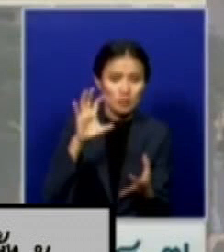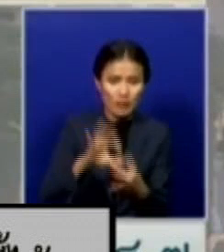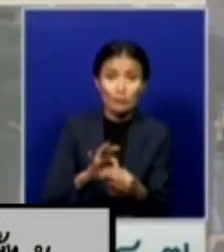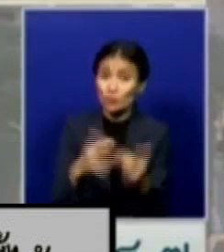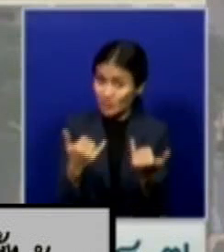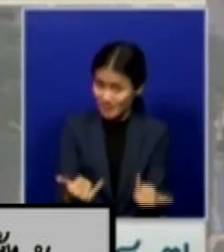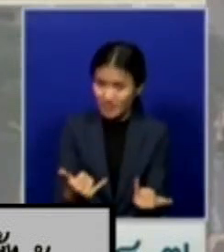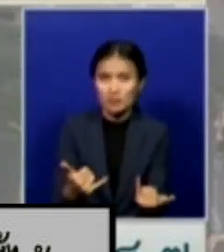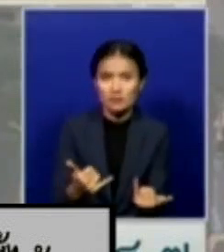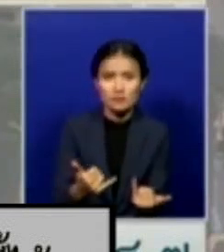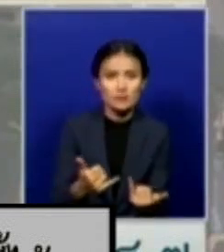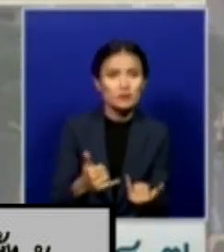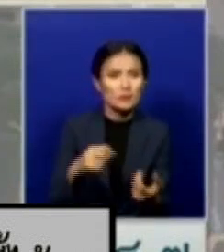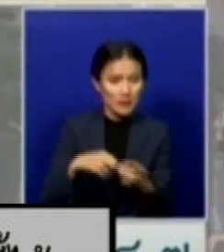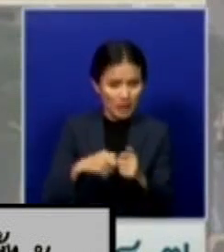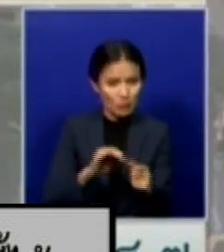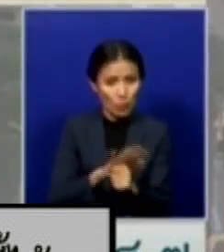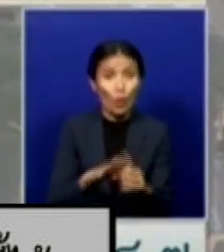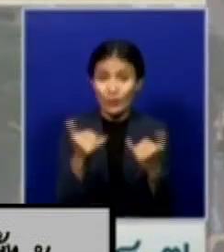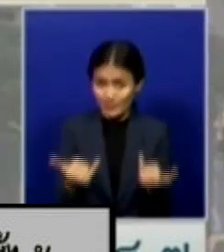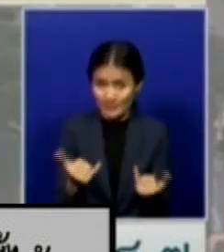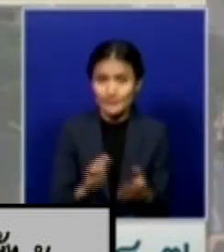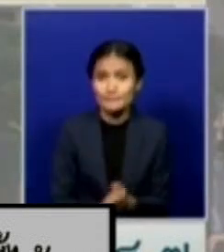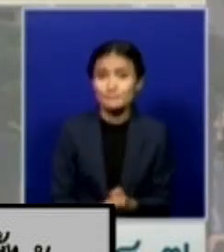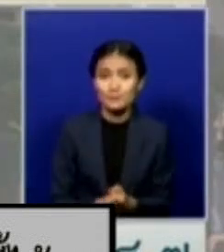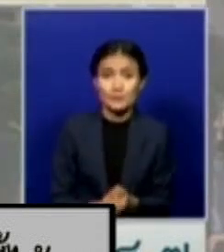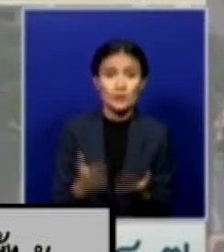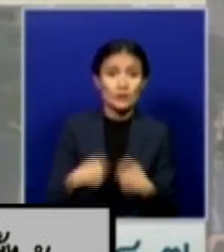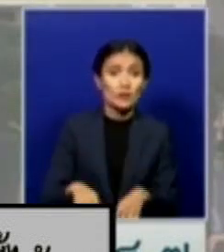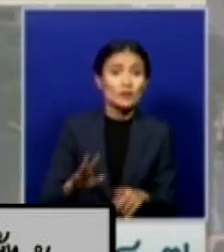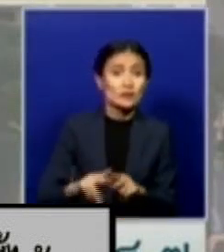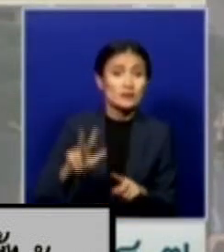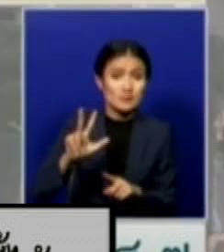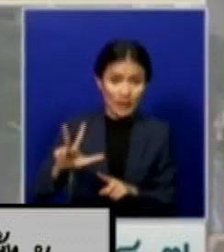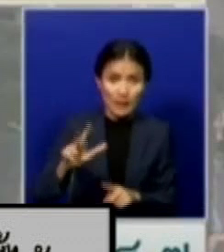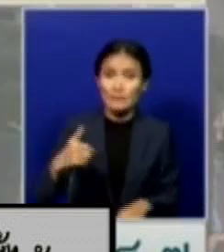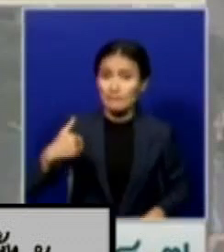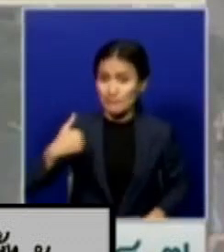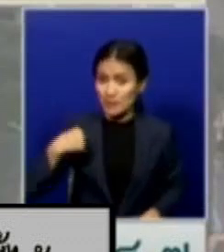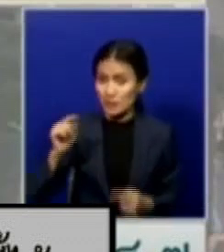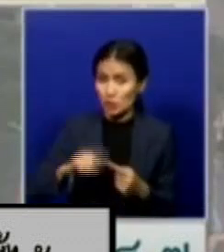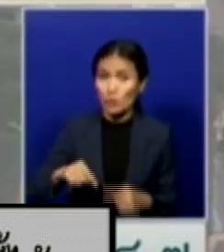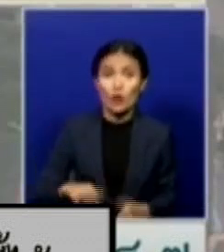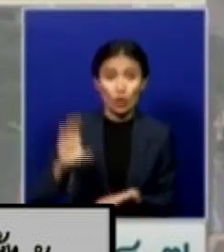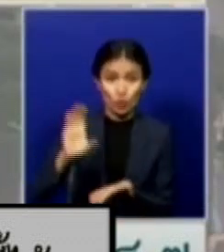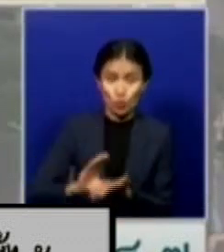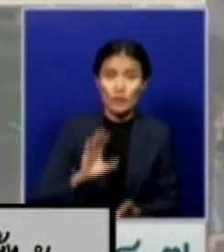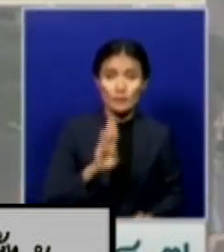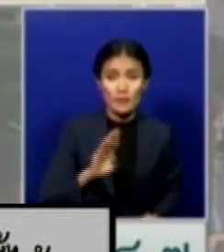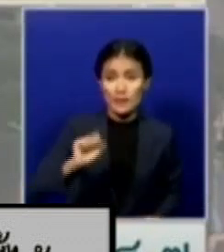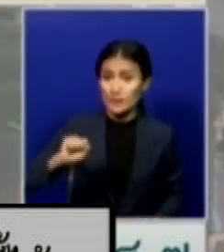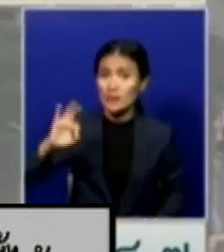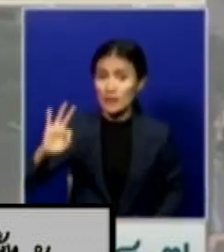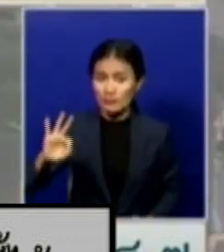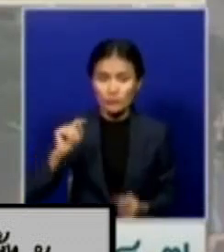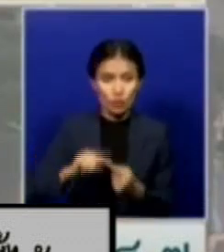3กองทุน BSFมีกลไกในการบริหารและควบคุมความเสี่ยงโดยกองทุน BSF นั้นจะลงทุนได้เฉพาะในบริษัทผู้ออกตราส